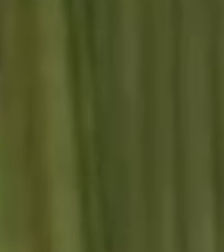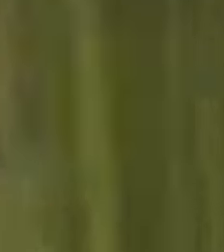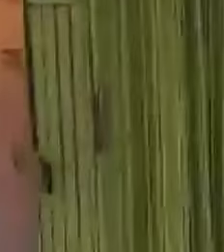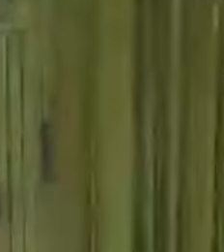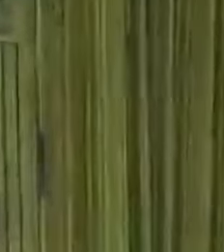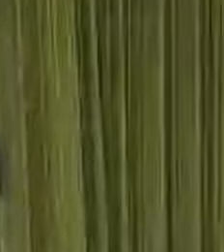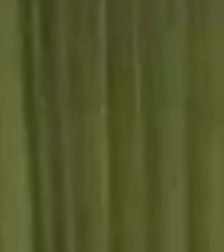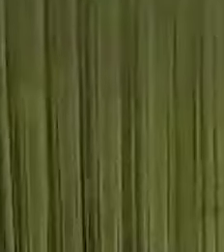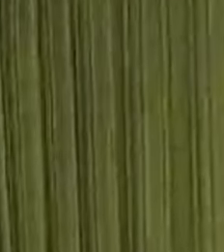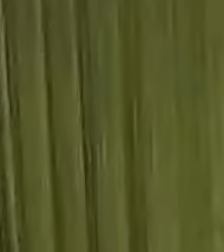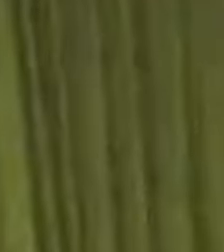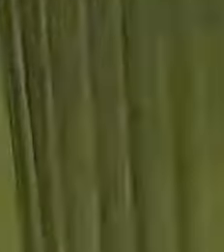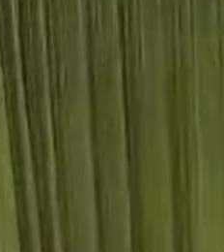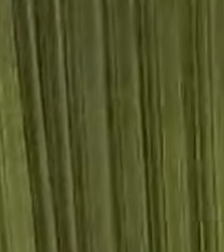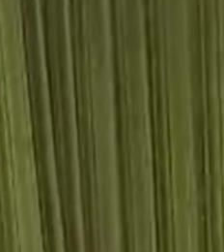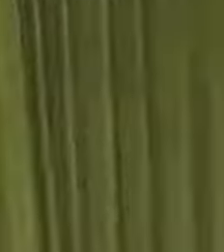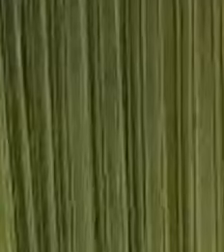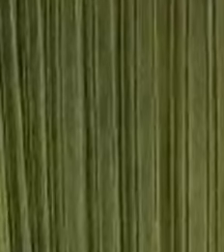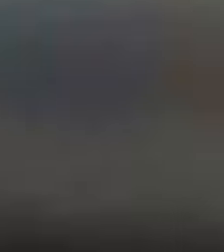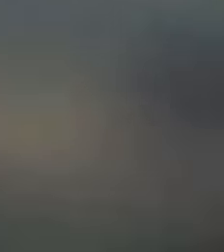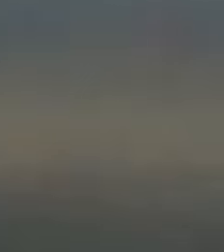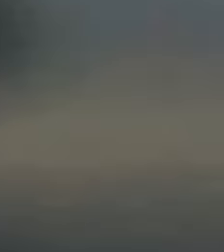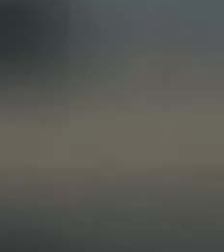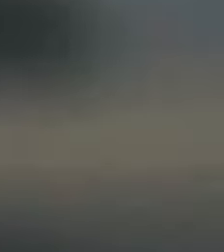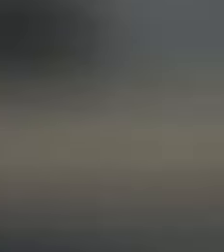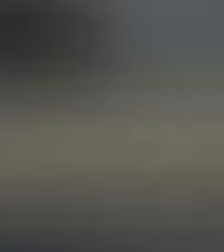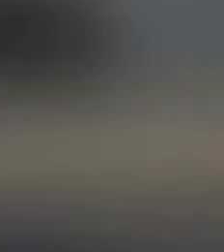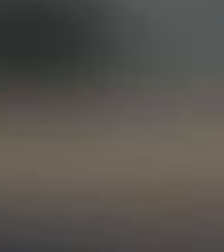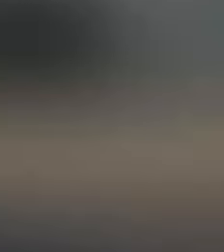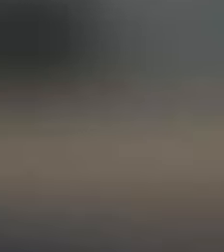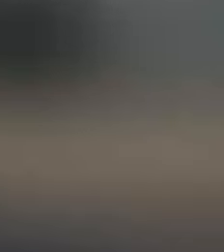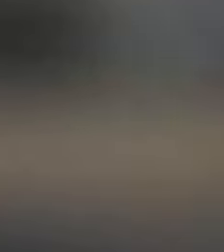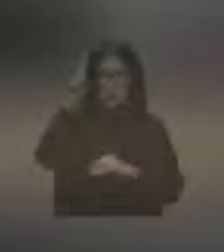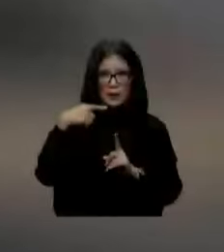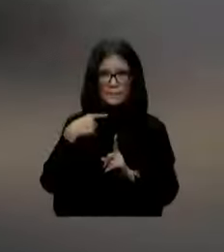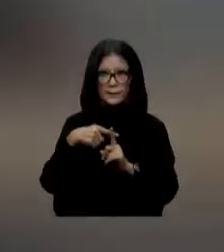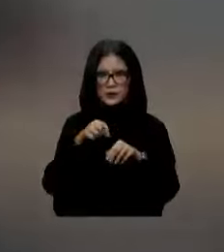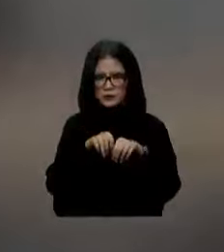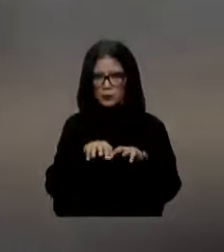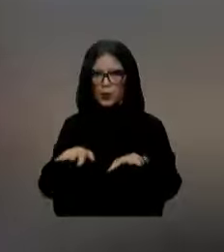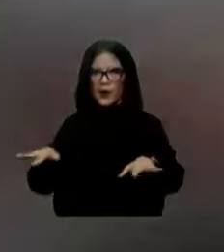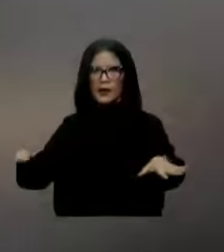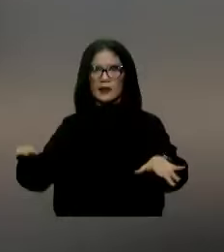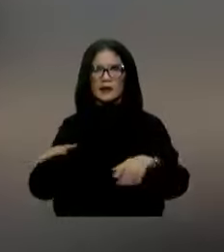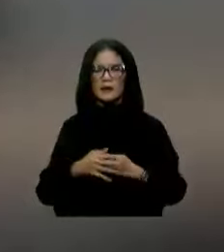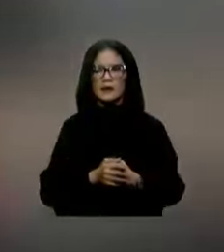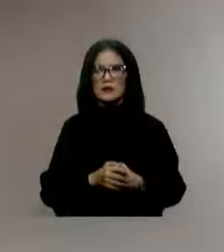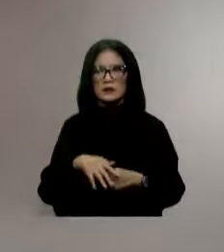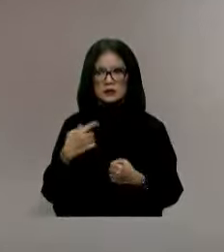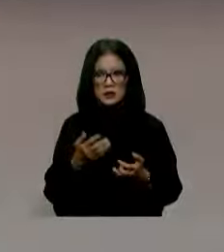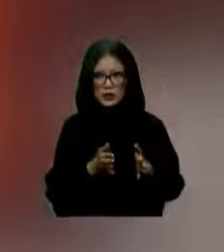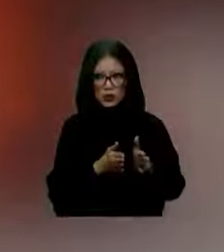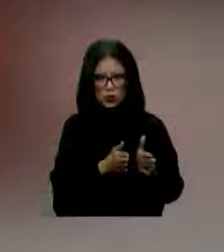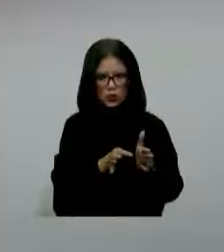Api mulai membesar dari lantai dasar di pintu tengah bagian utara dan terus merembet. Api membakar di salah satu sela-sela pasar di mana